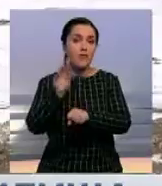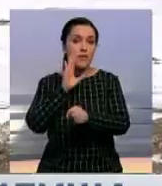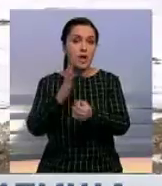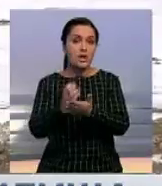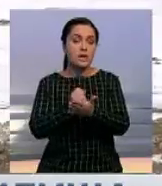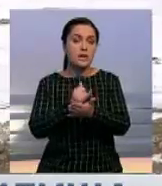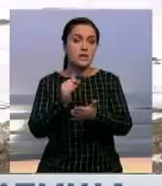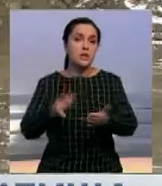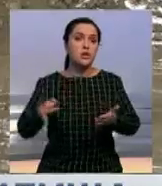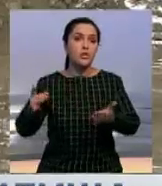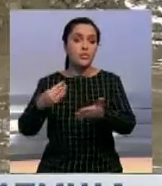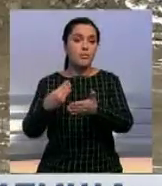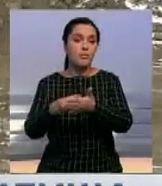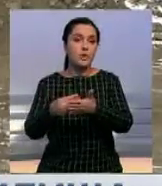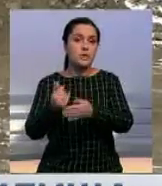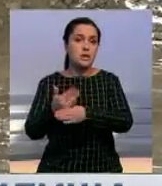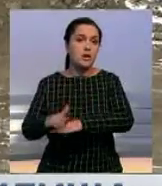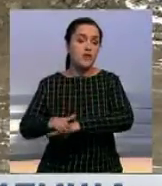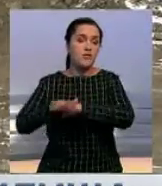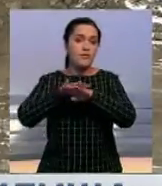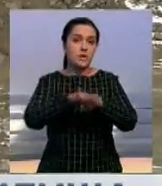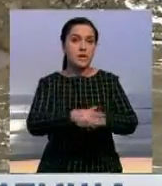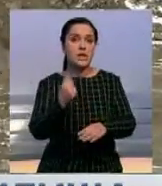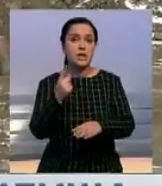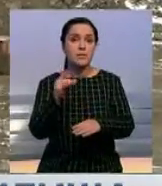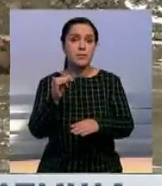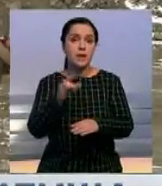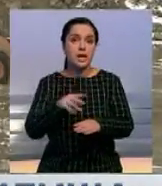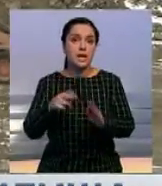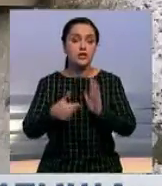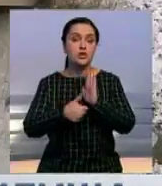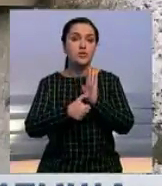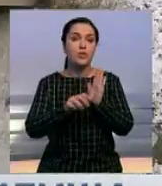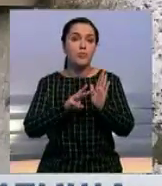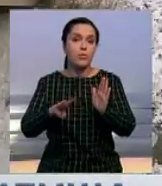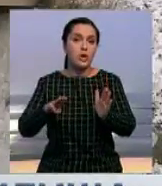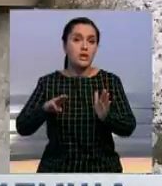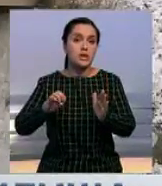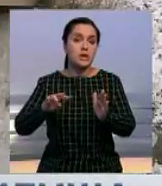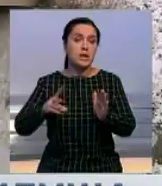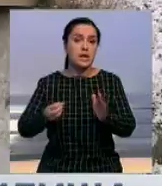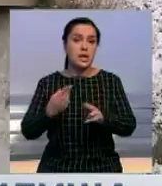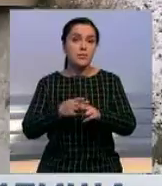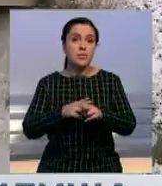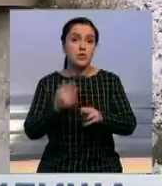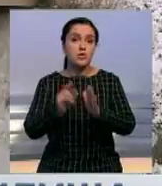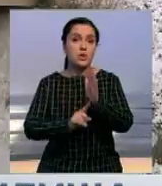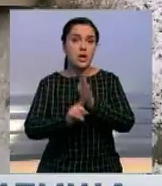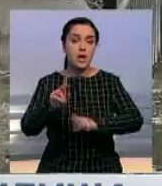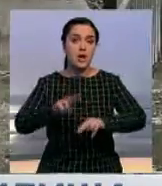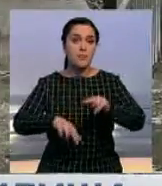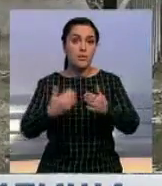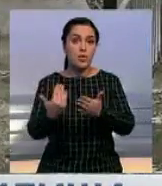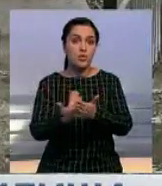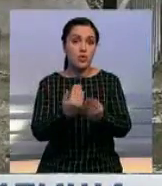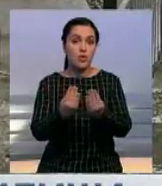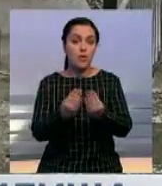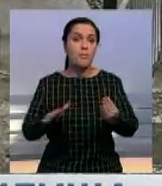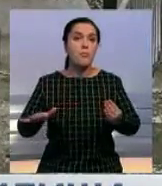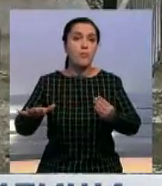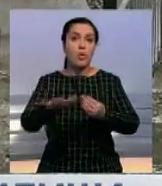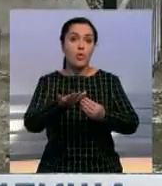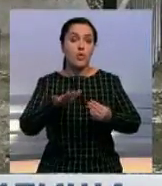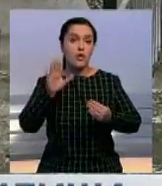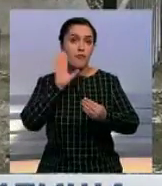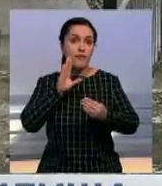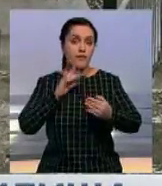реконструкцию водохранилища из республиканского бюджета выделены 1 600 000 000 тенге. С введением в строй обновленной плотины площадь орошаемых